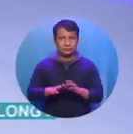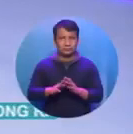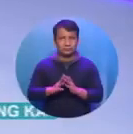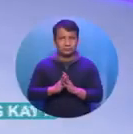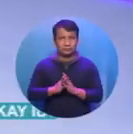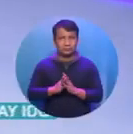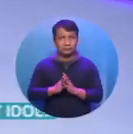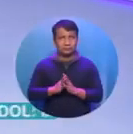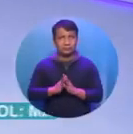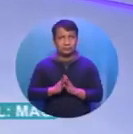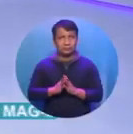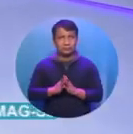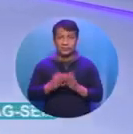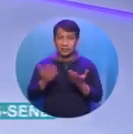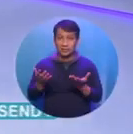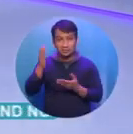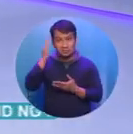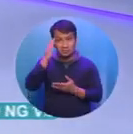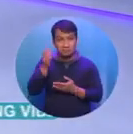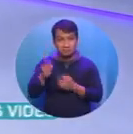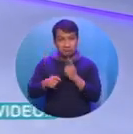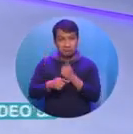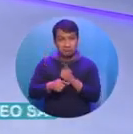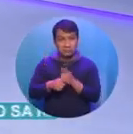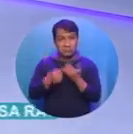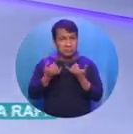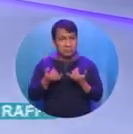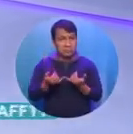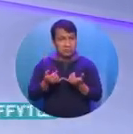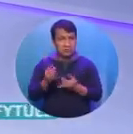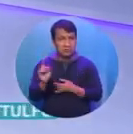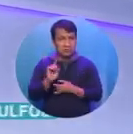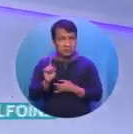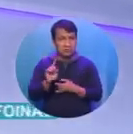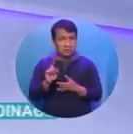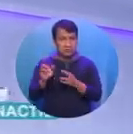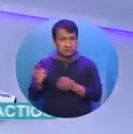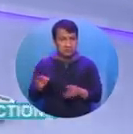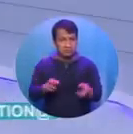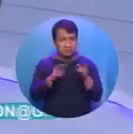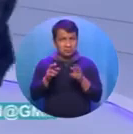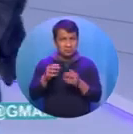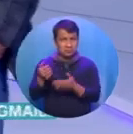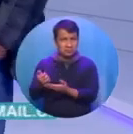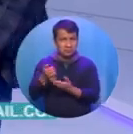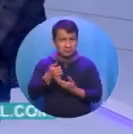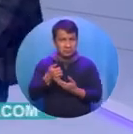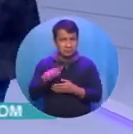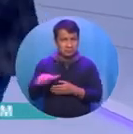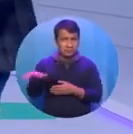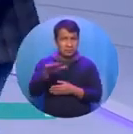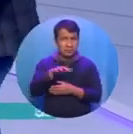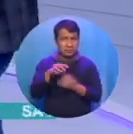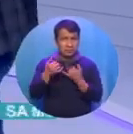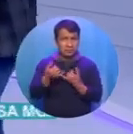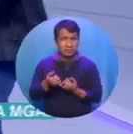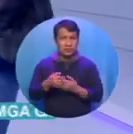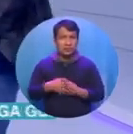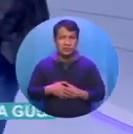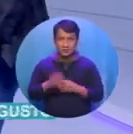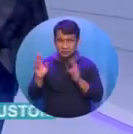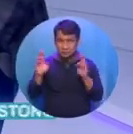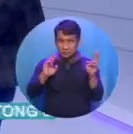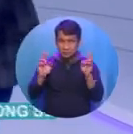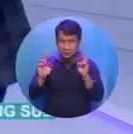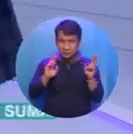Action. Diba? Ngayon, random tulong. Aha! Ready